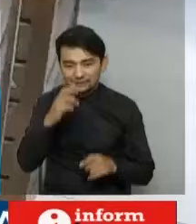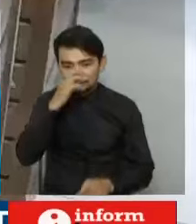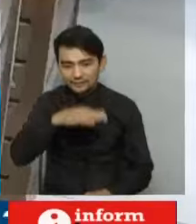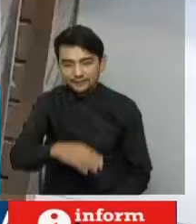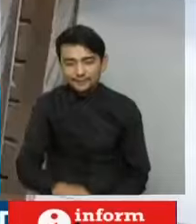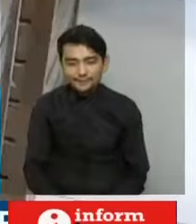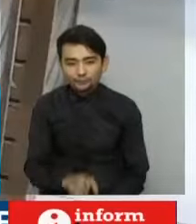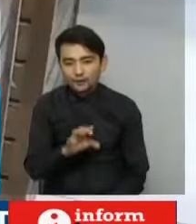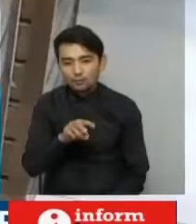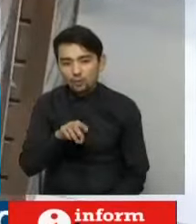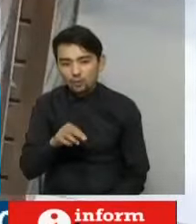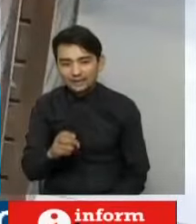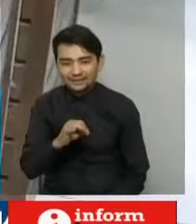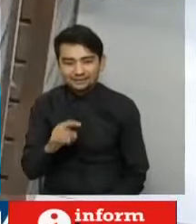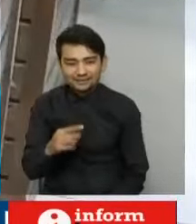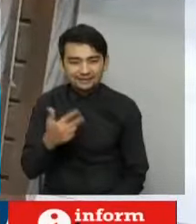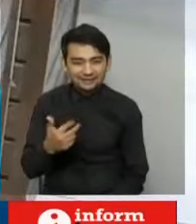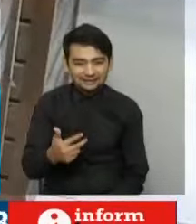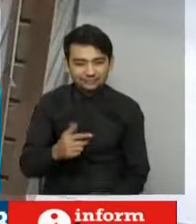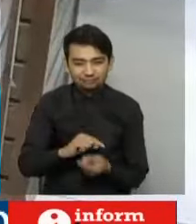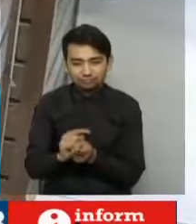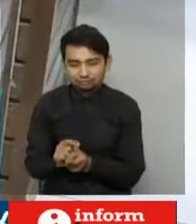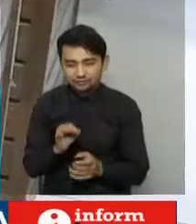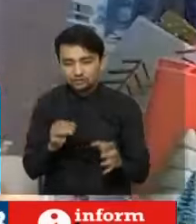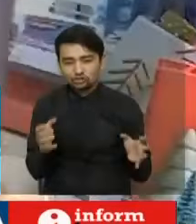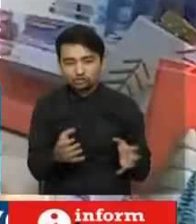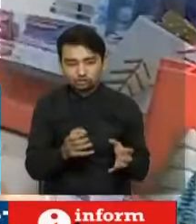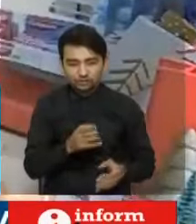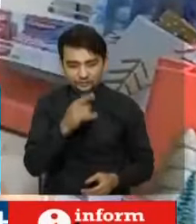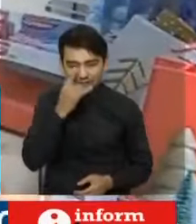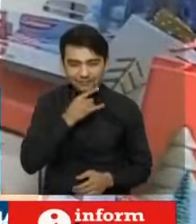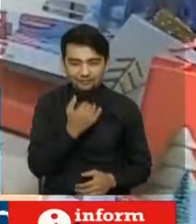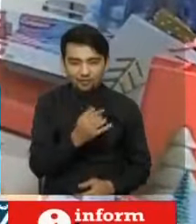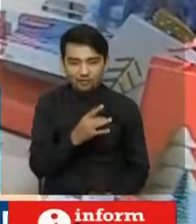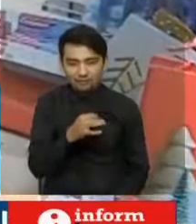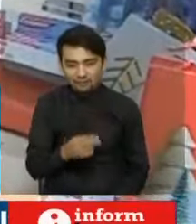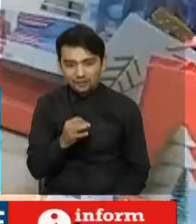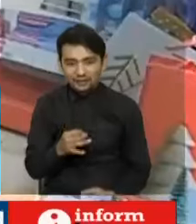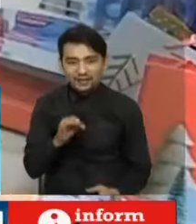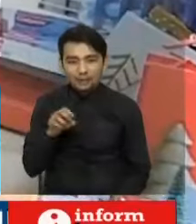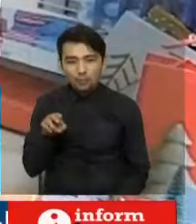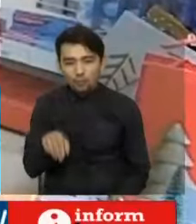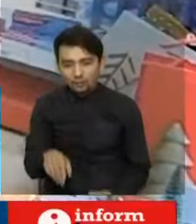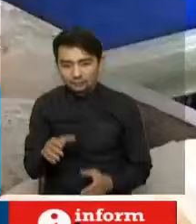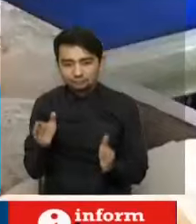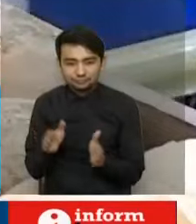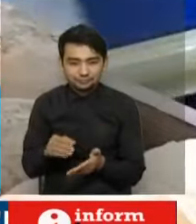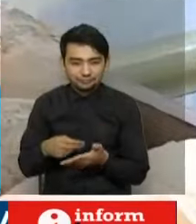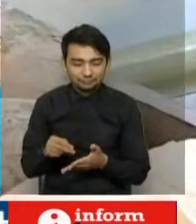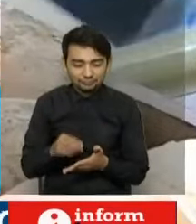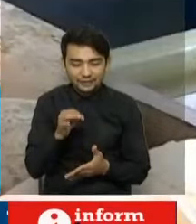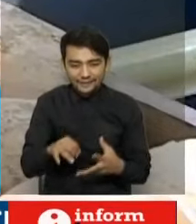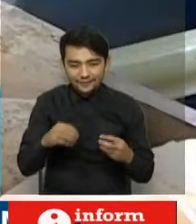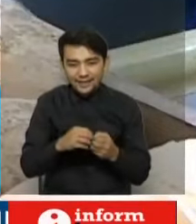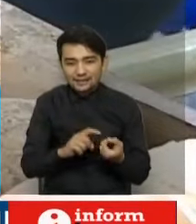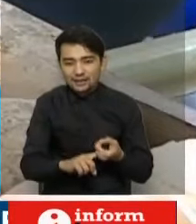Блок из 30 поправок, направленный на защиту отечественного рынка от засилия импортных продуктов, планируют принять в Мажилисе. Изменения могут